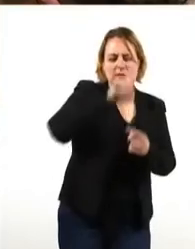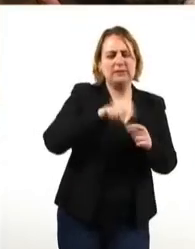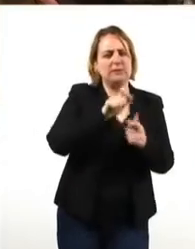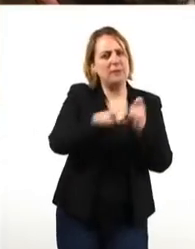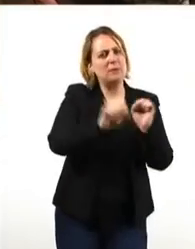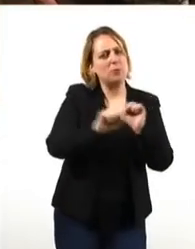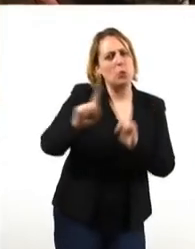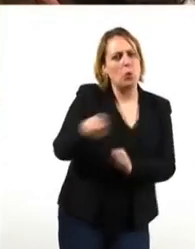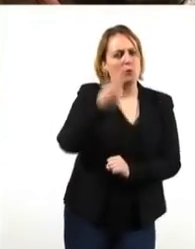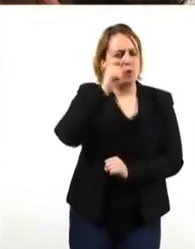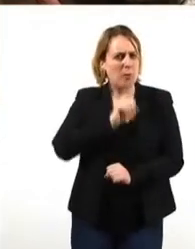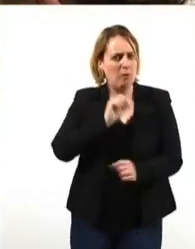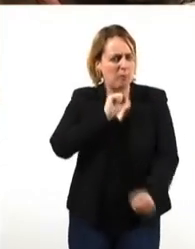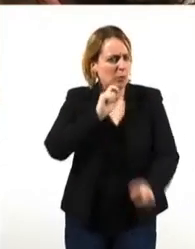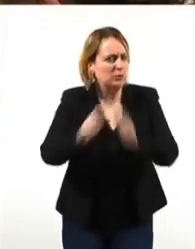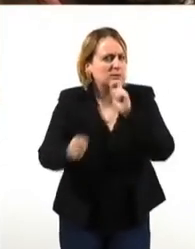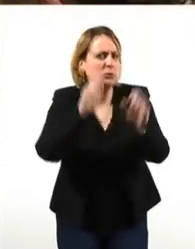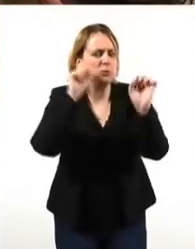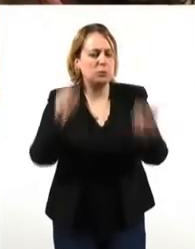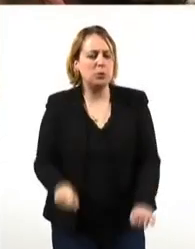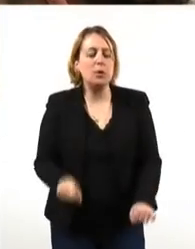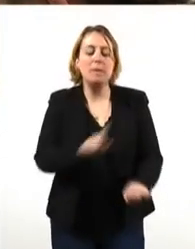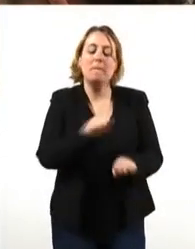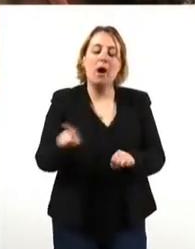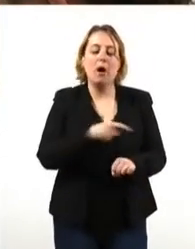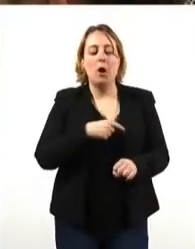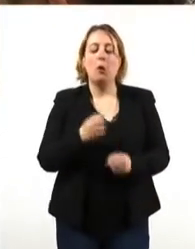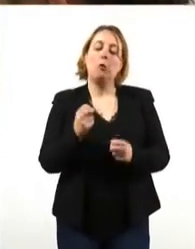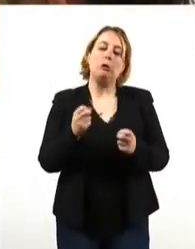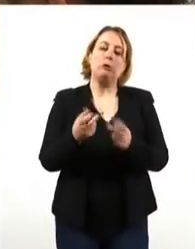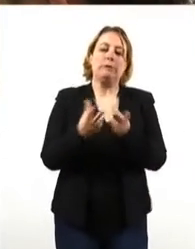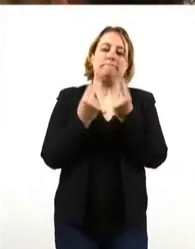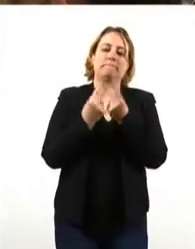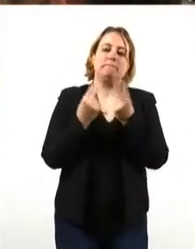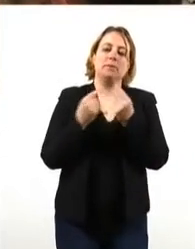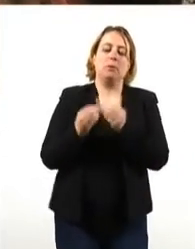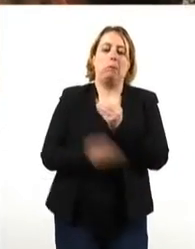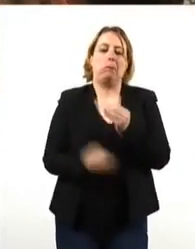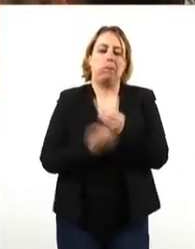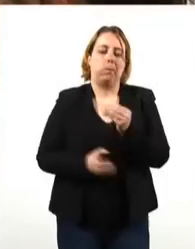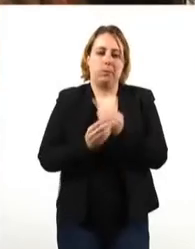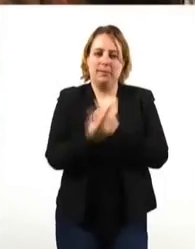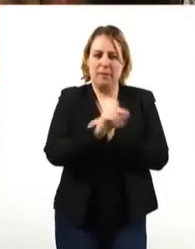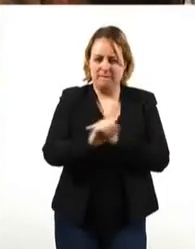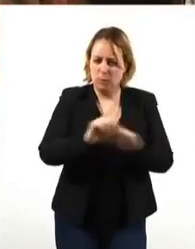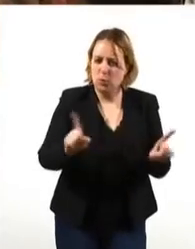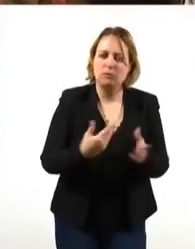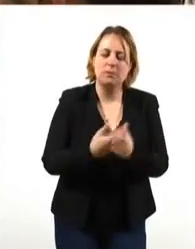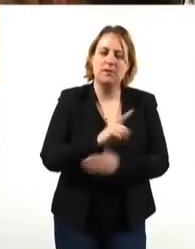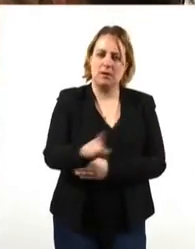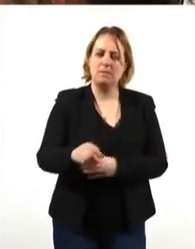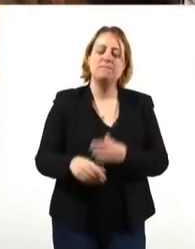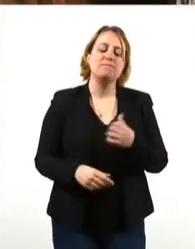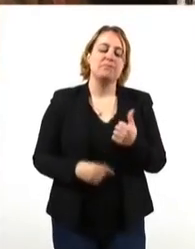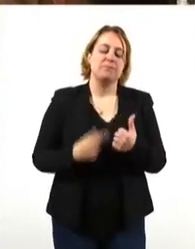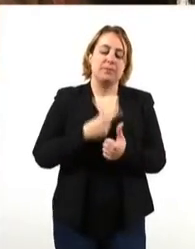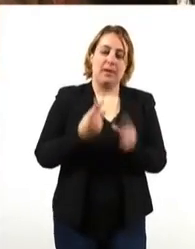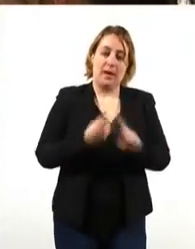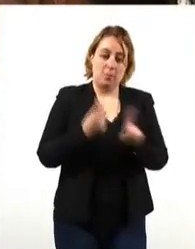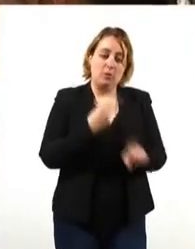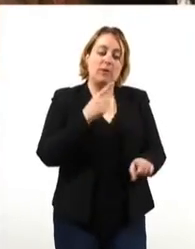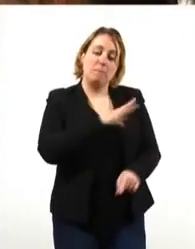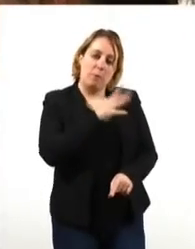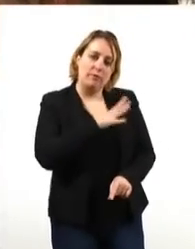parents, avoir les discussions, ne pas mettre un peu sous le tapis, c'est-à-dire ne pas dire c'est pas grave ou bon, ça va se régler. Ça, c'est le premier point, c'est de la